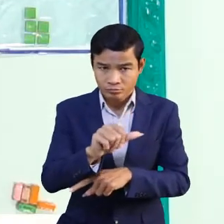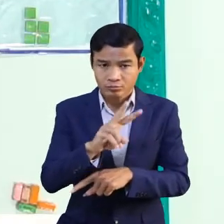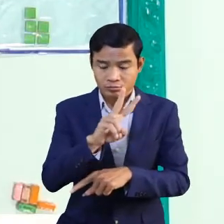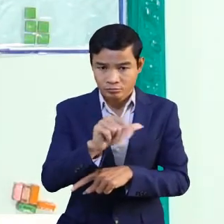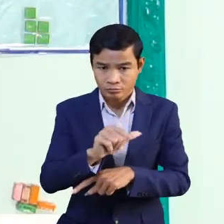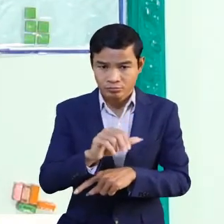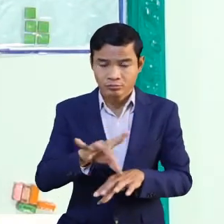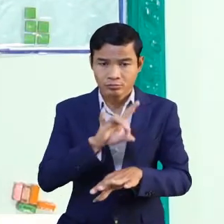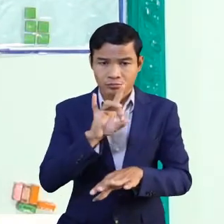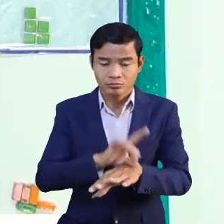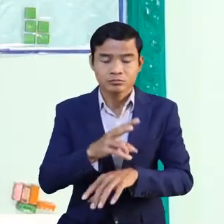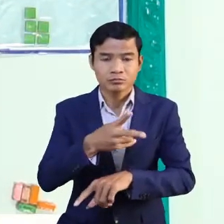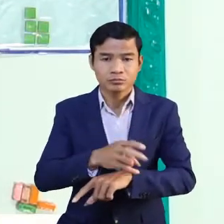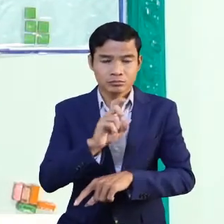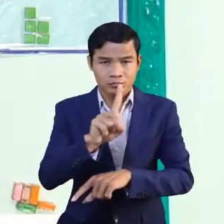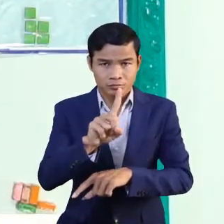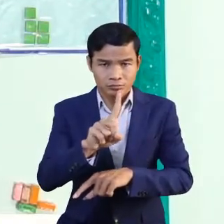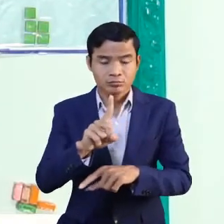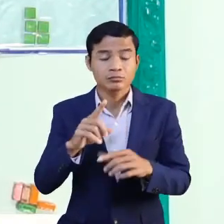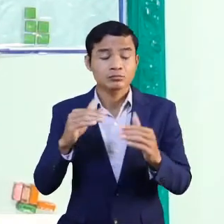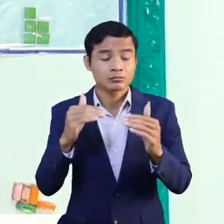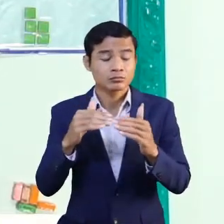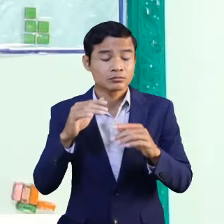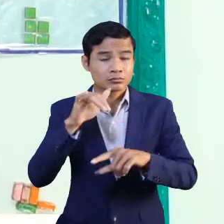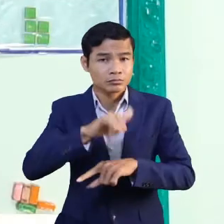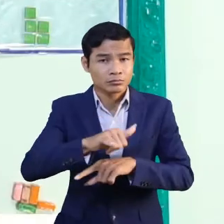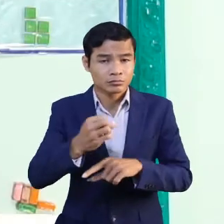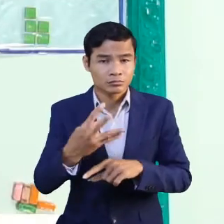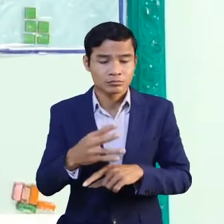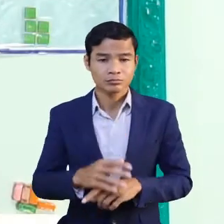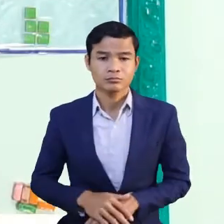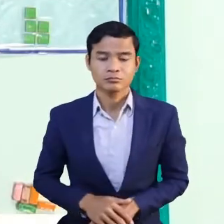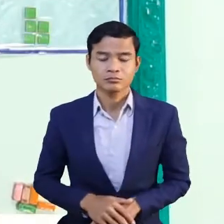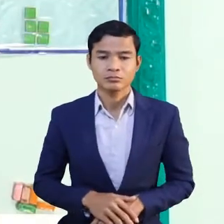200អញ្ចឹង2ពេលដែលគេខ្ចីអស់1នៅសល់ប៉ុន្មានកូន